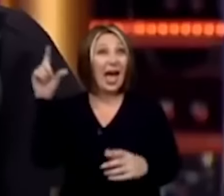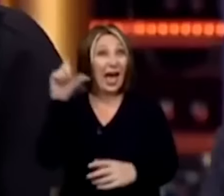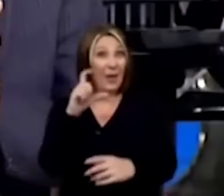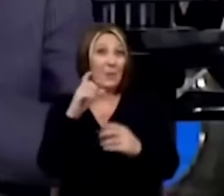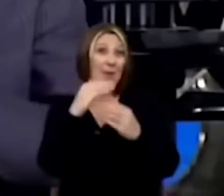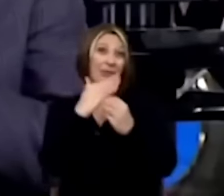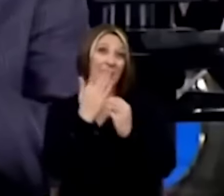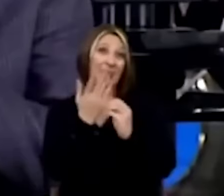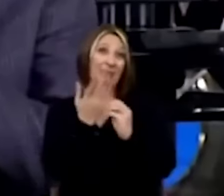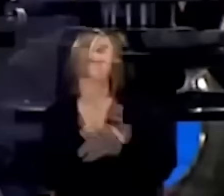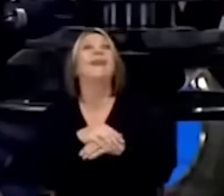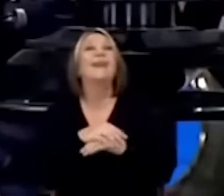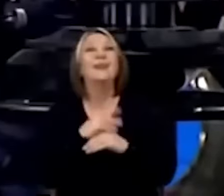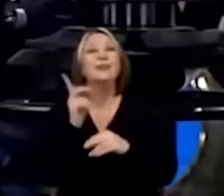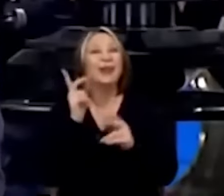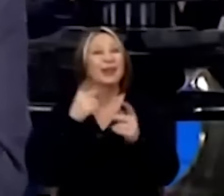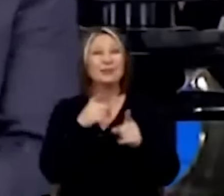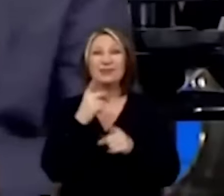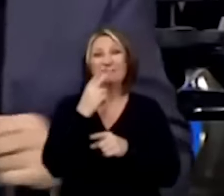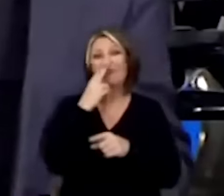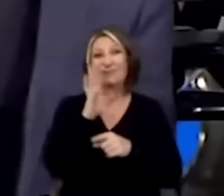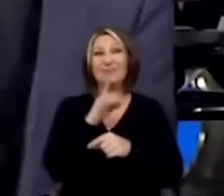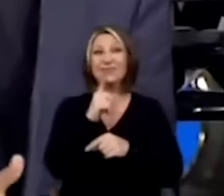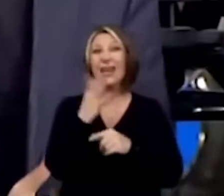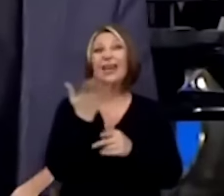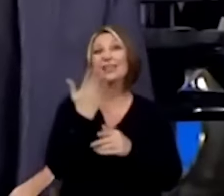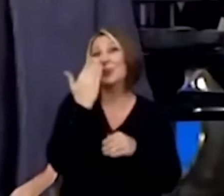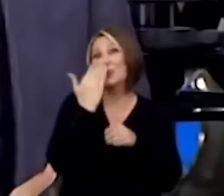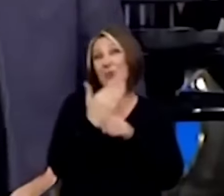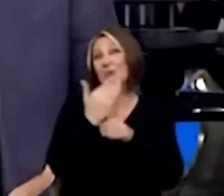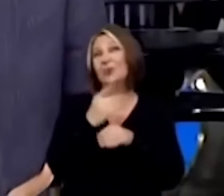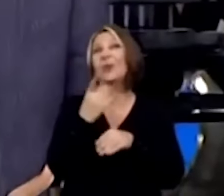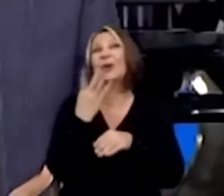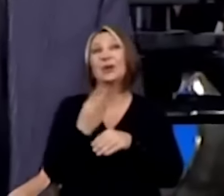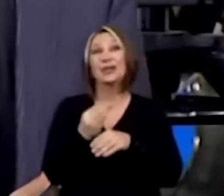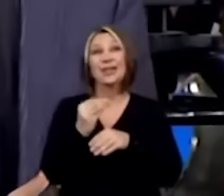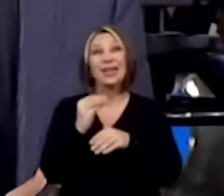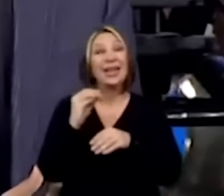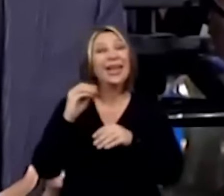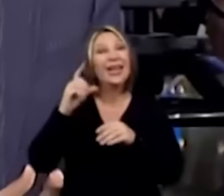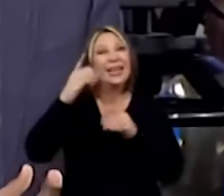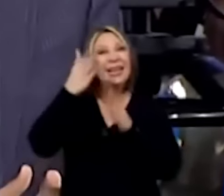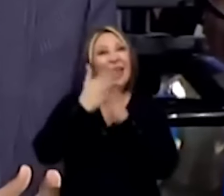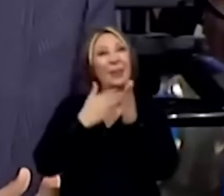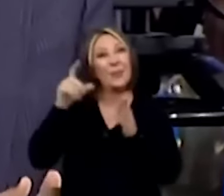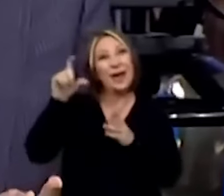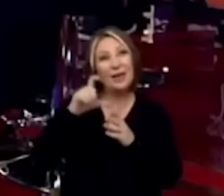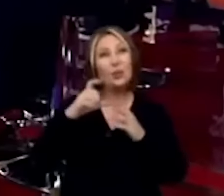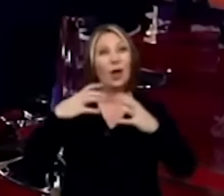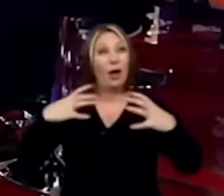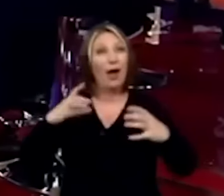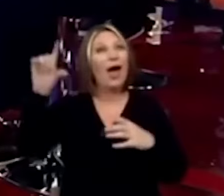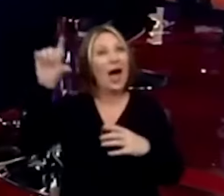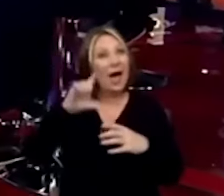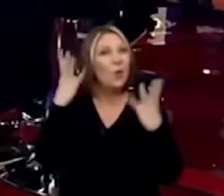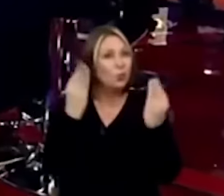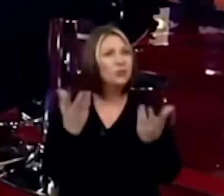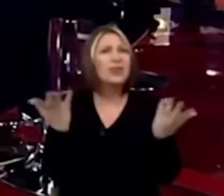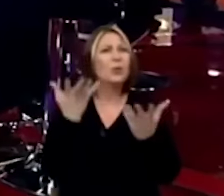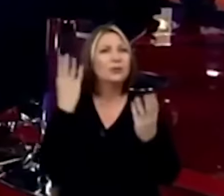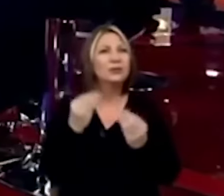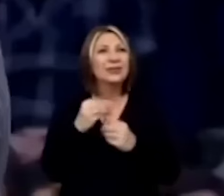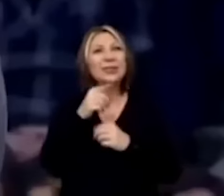Ay parçası, evet. Dolunay mı? Sen hangisini uygun görüyorsun? Öyle ben Hilal. Hilal olduğu zaman Hilal. Yarımay, Dolunay. Ay olsun da nasıl